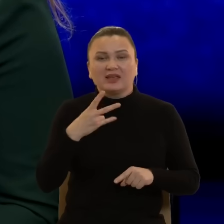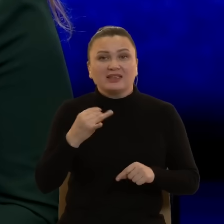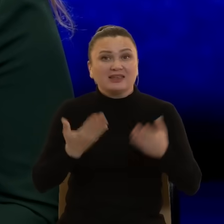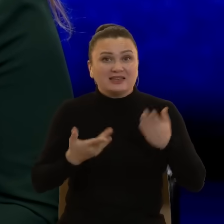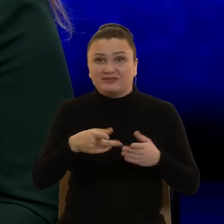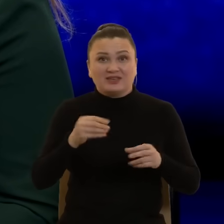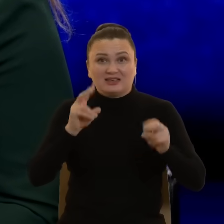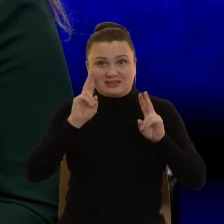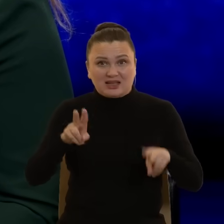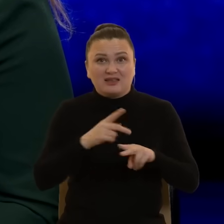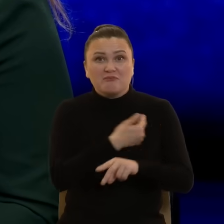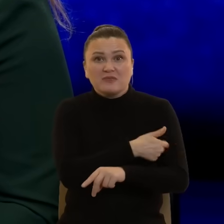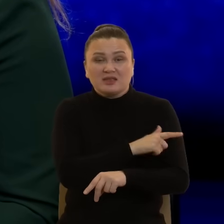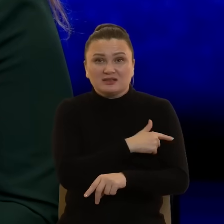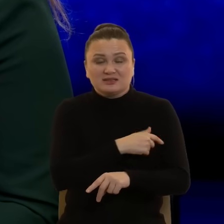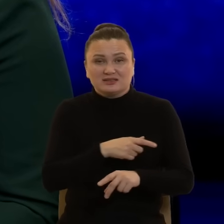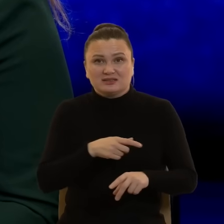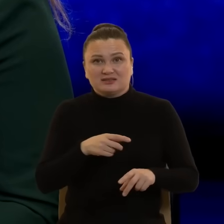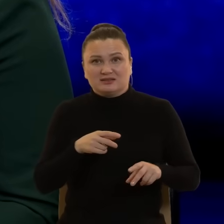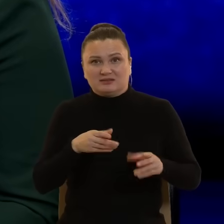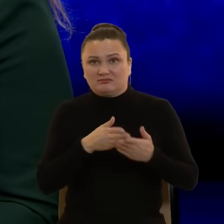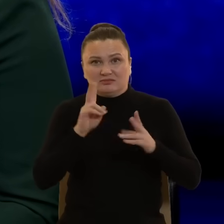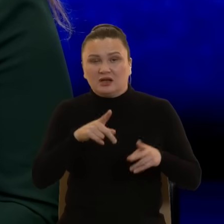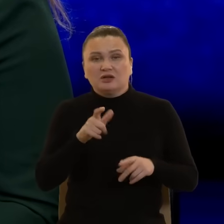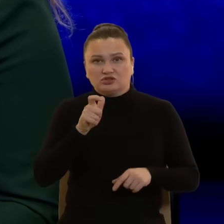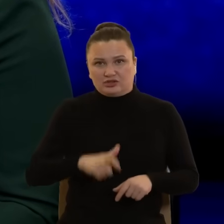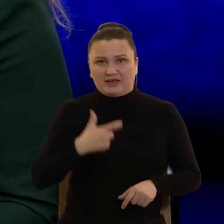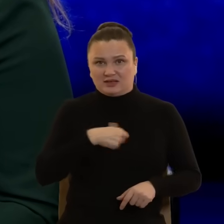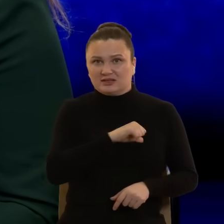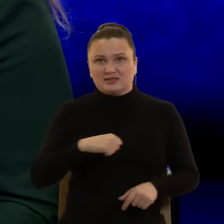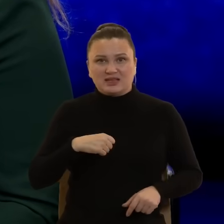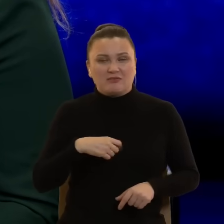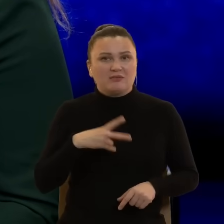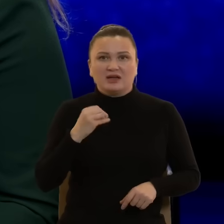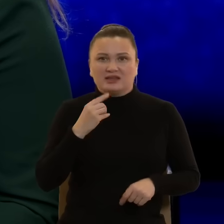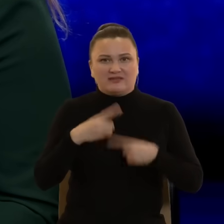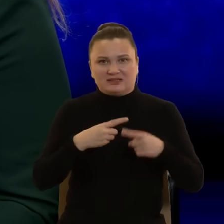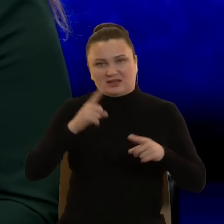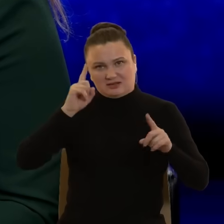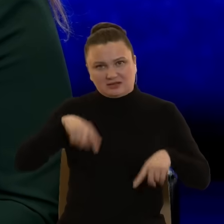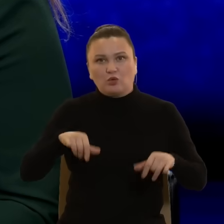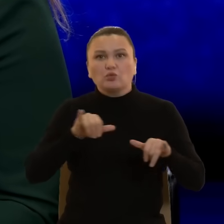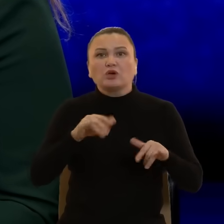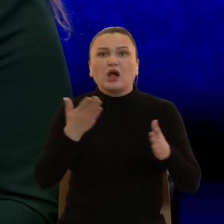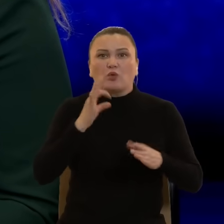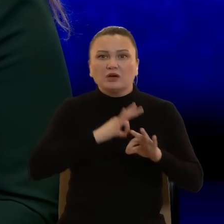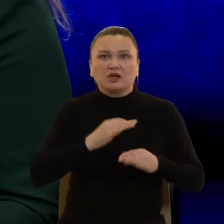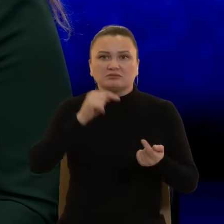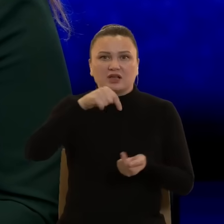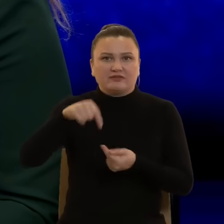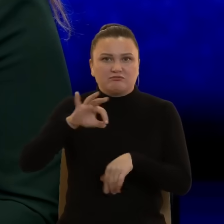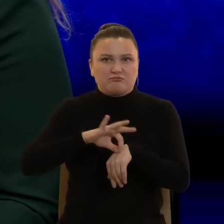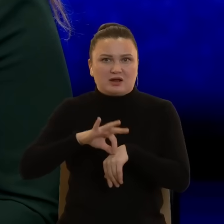обладая специальными медицинскими знаниями, пациенту очень сложно понять, какой препарат в каждой конкретной ситуации необходим.